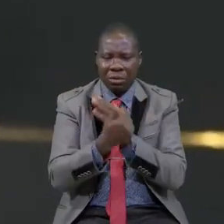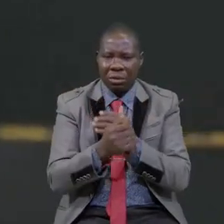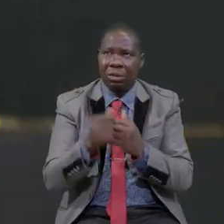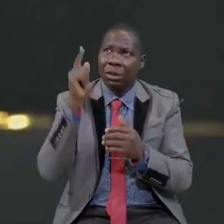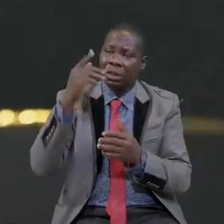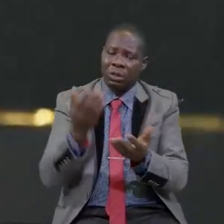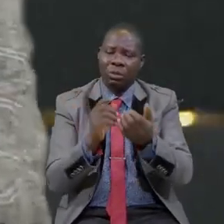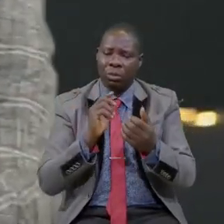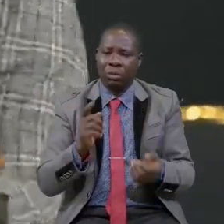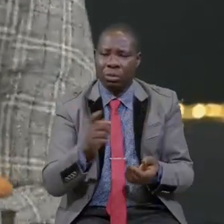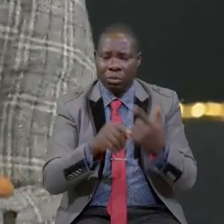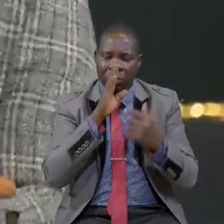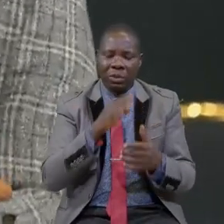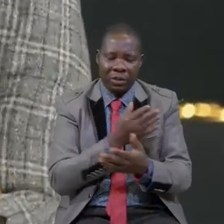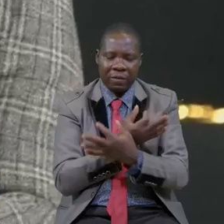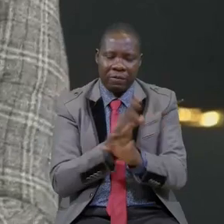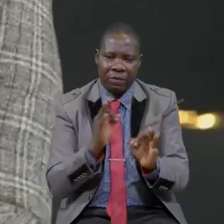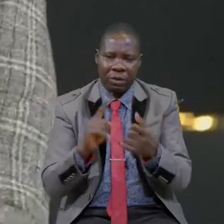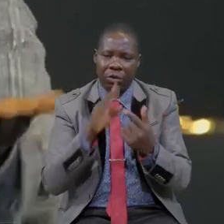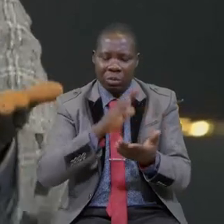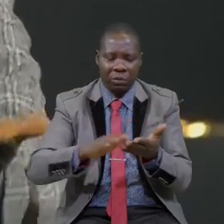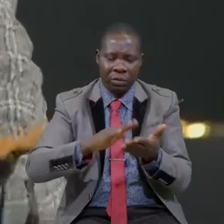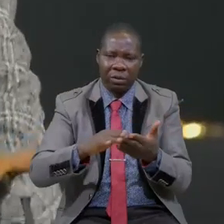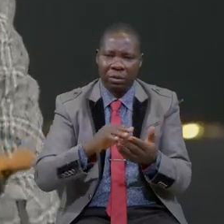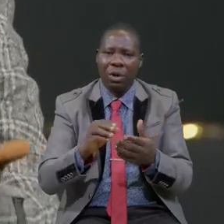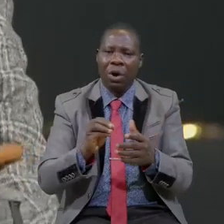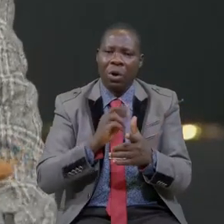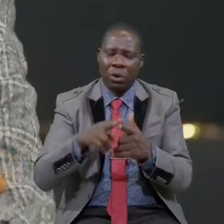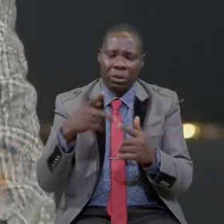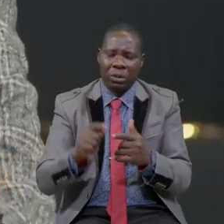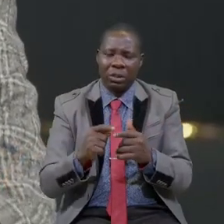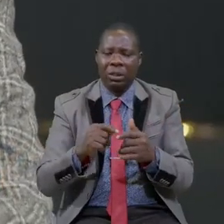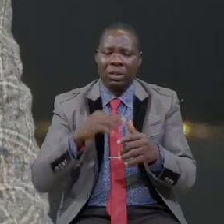que tu sois libéré. Et dit, ni les efféminés,